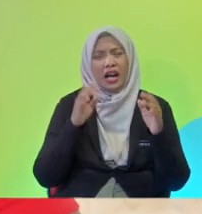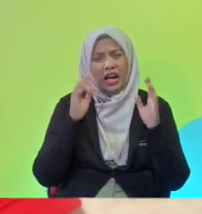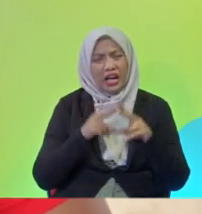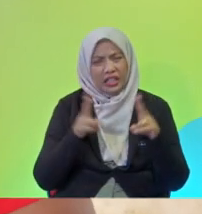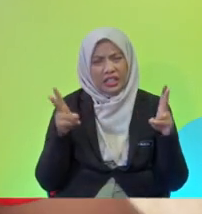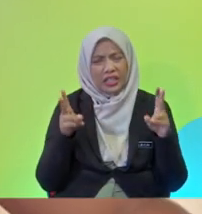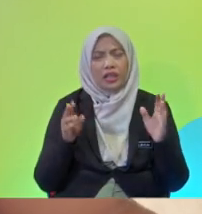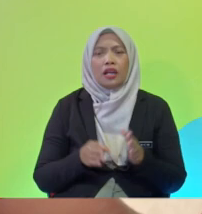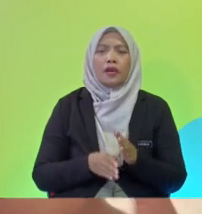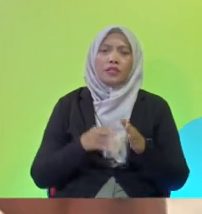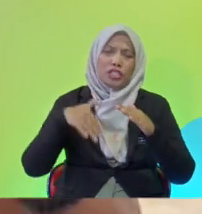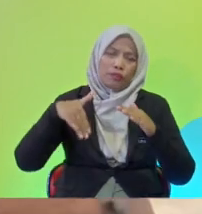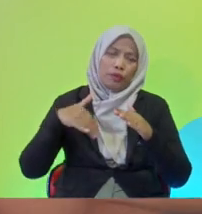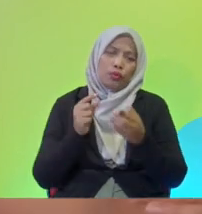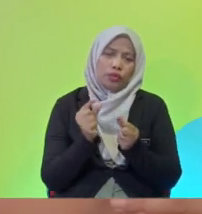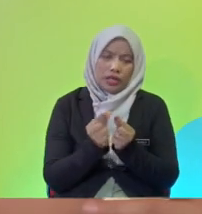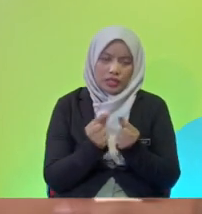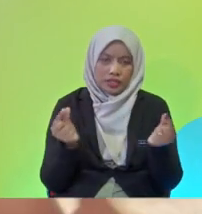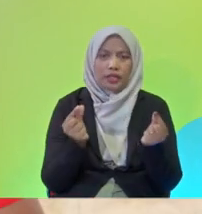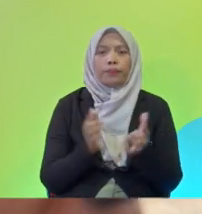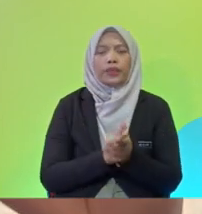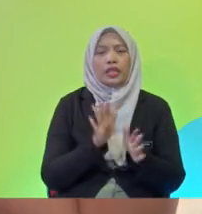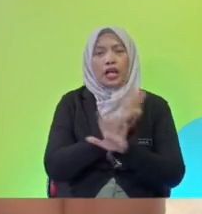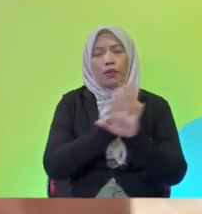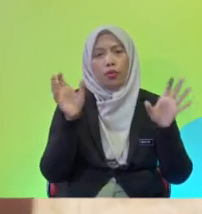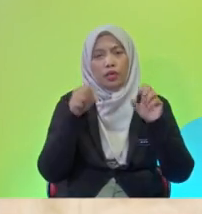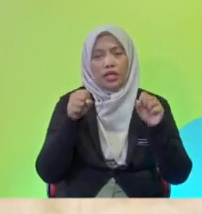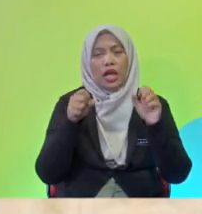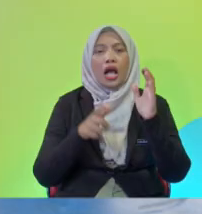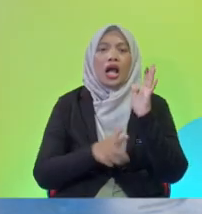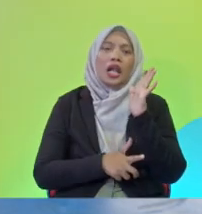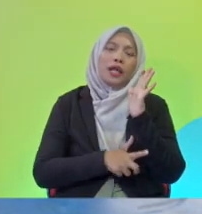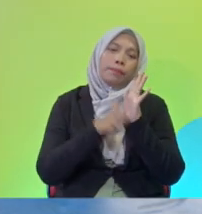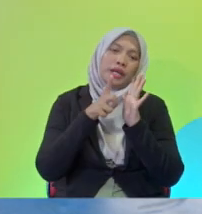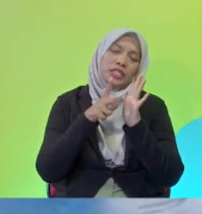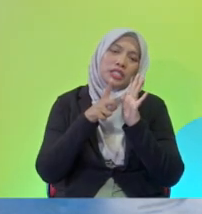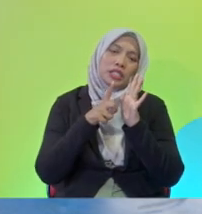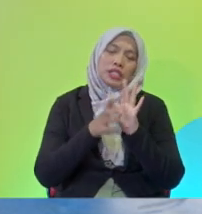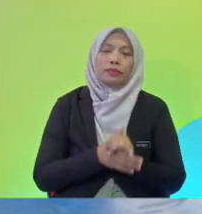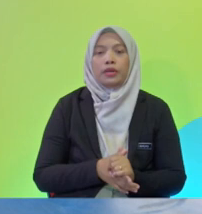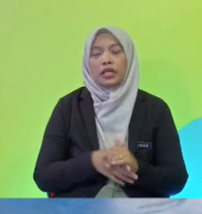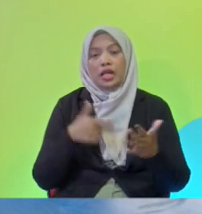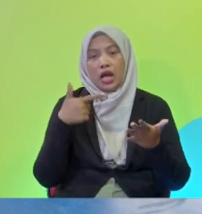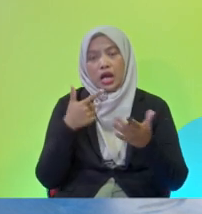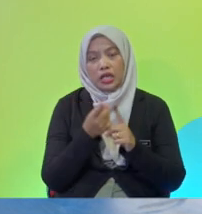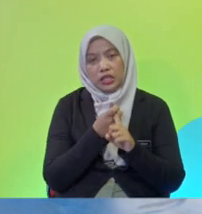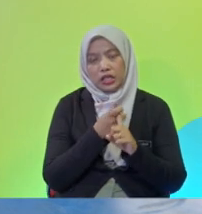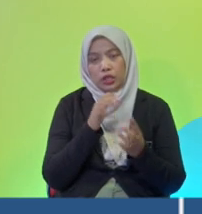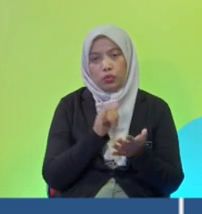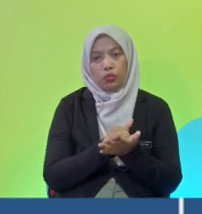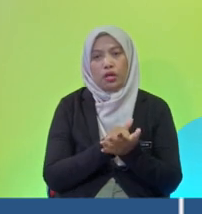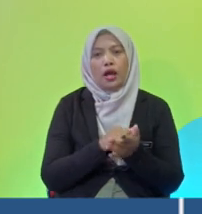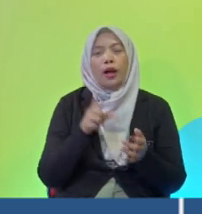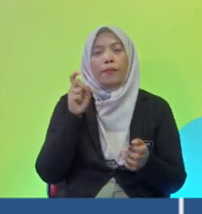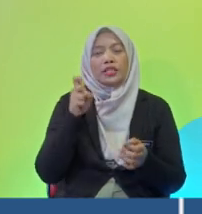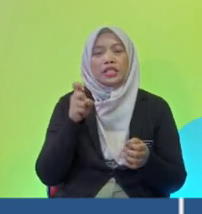berada di sebelum garisan tu. Garisan kita susun bola tu. Jadi Aiman tak boleh melepasi. Sama juga untuk perhatian murid-murid di rumah. Jadi kalau kamu nak main